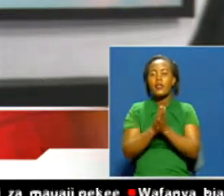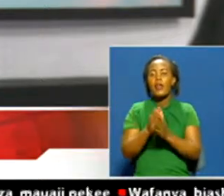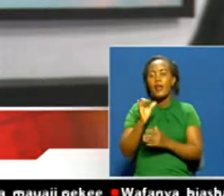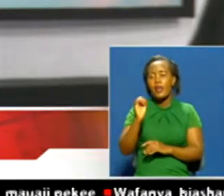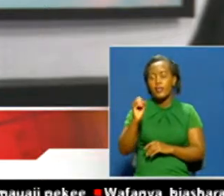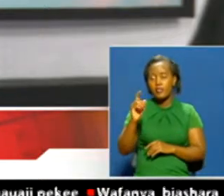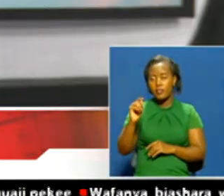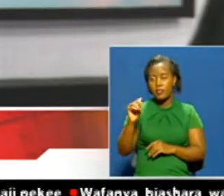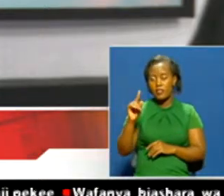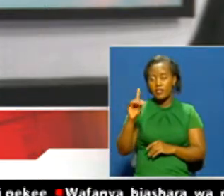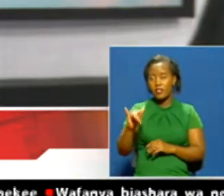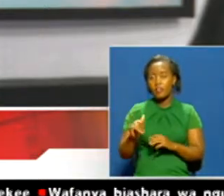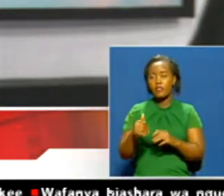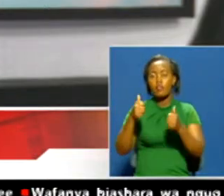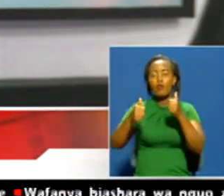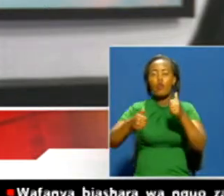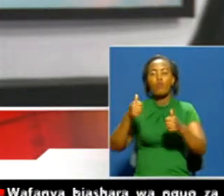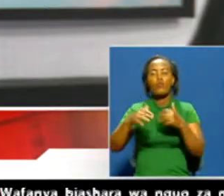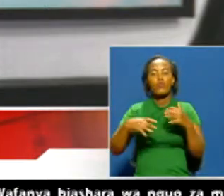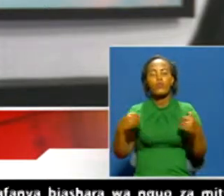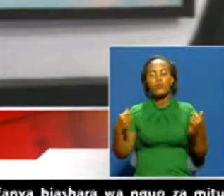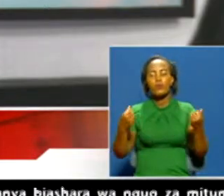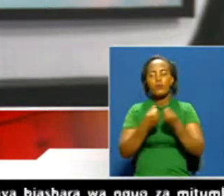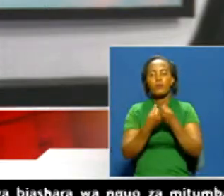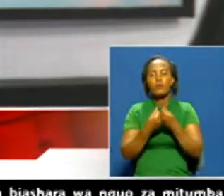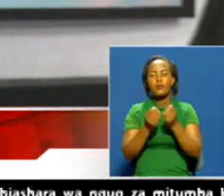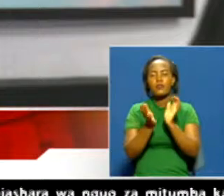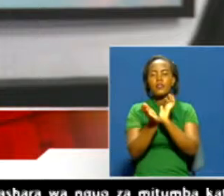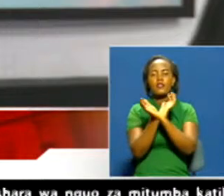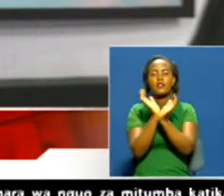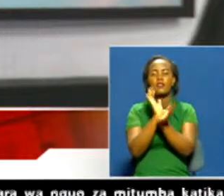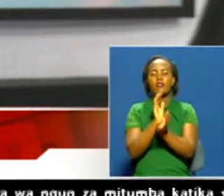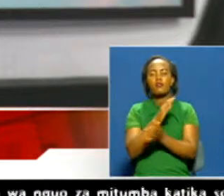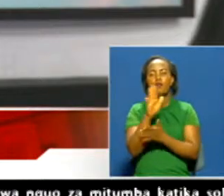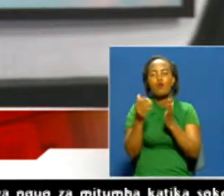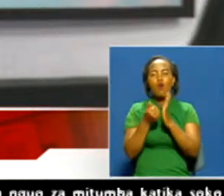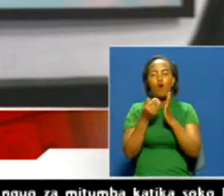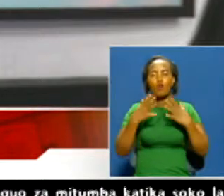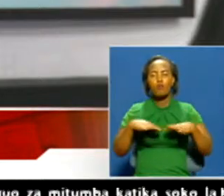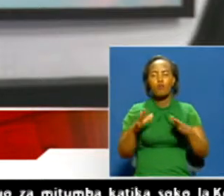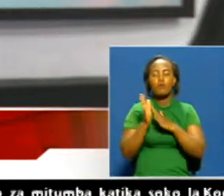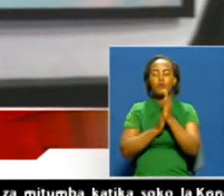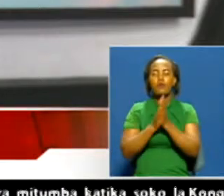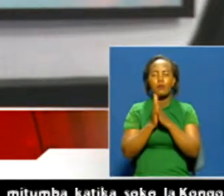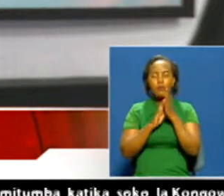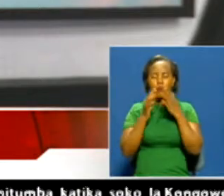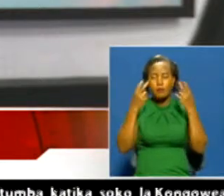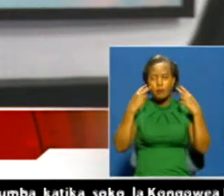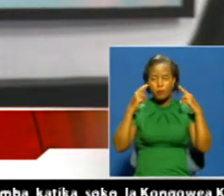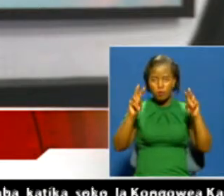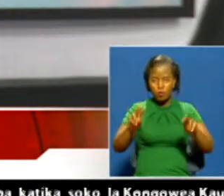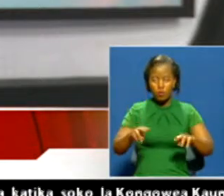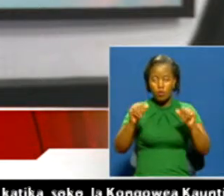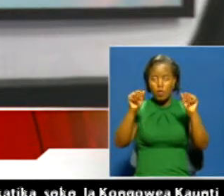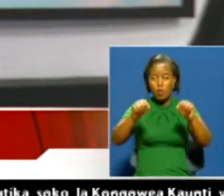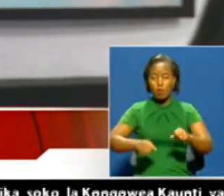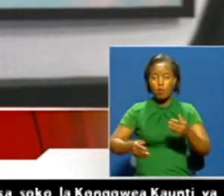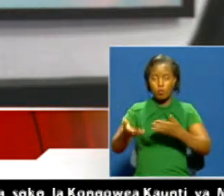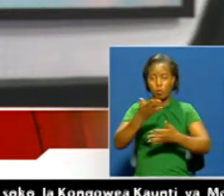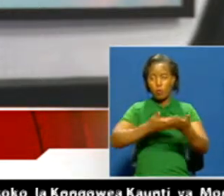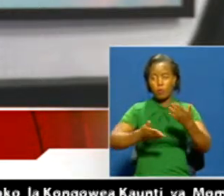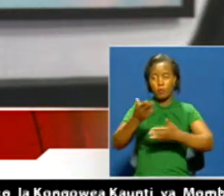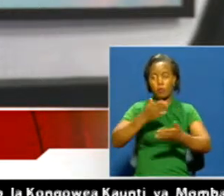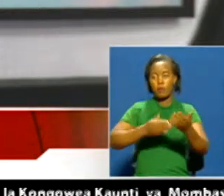itakuwa inagaragazwa katika uga wa Wembley. Macho yote yakielekezwa kwenye mechi hiyo. Unaweza kutembelea tovuti yetu